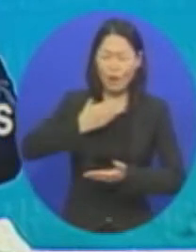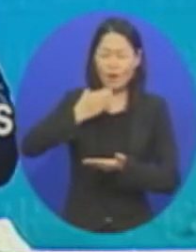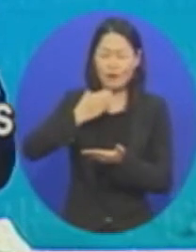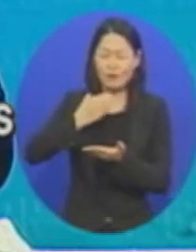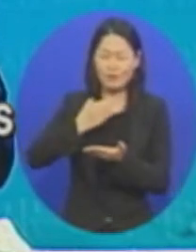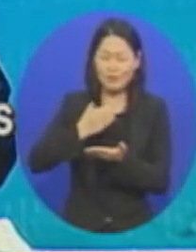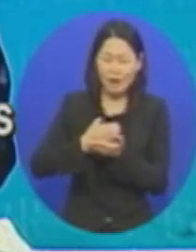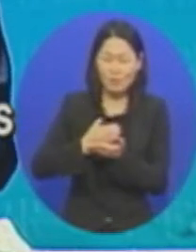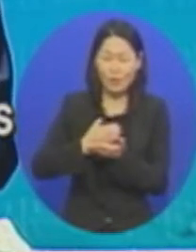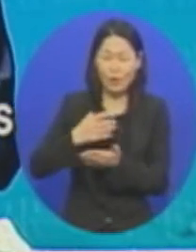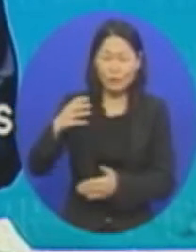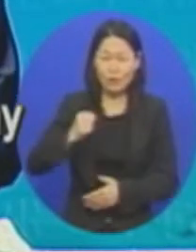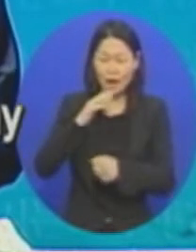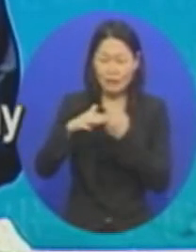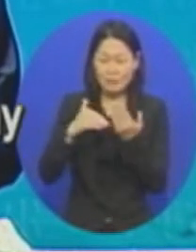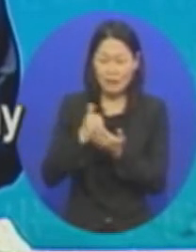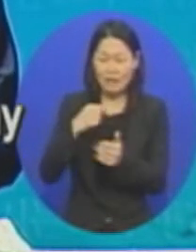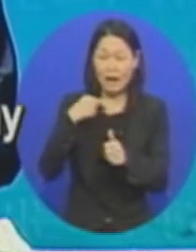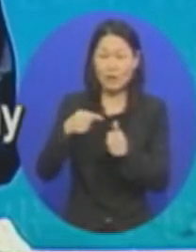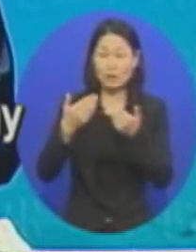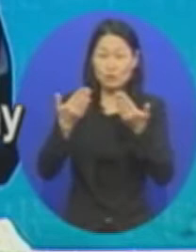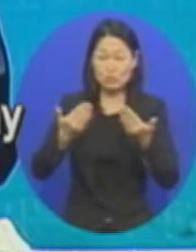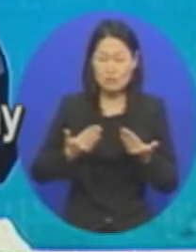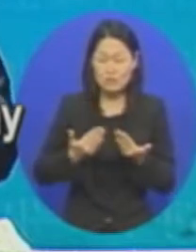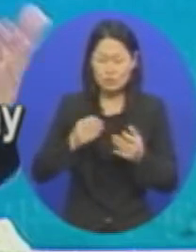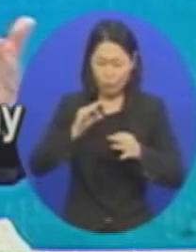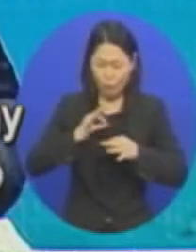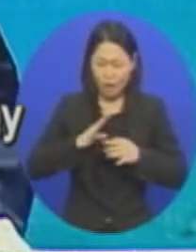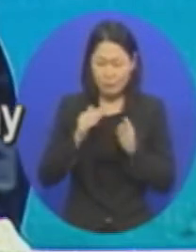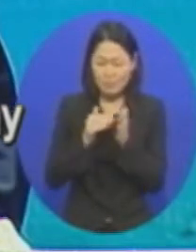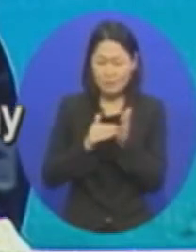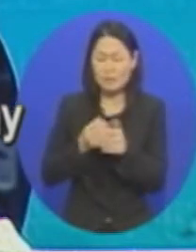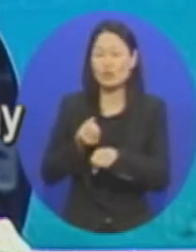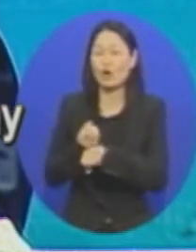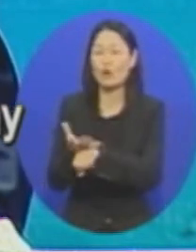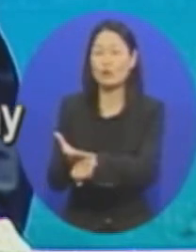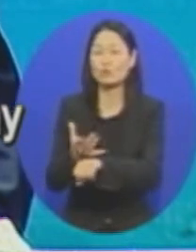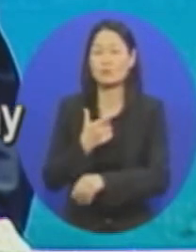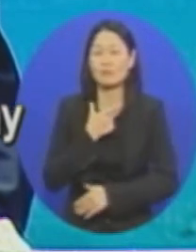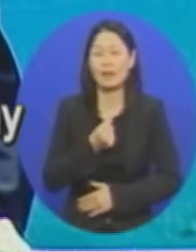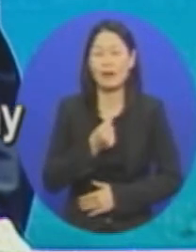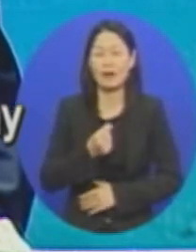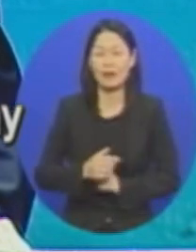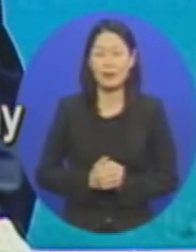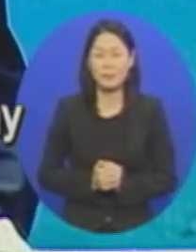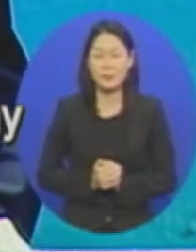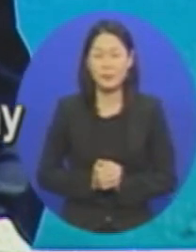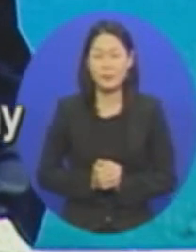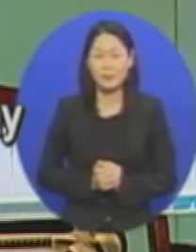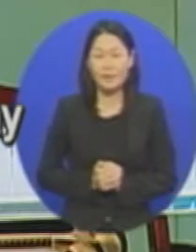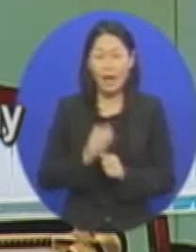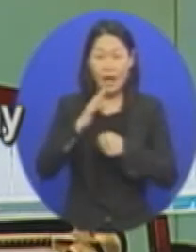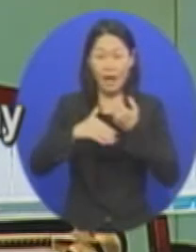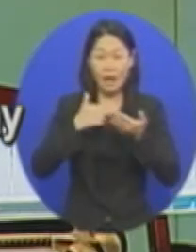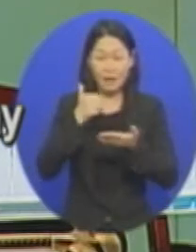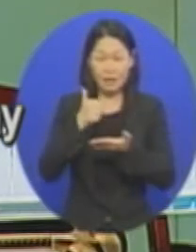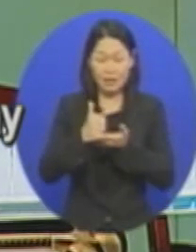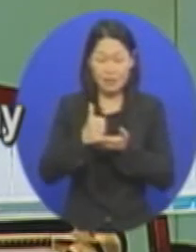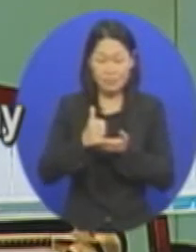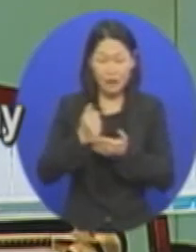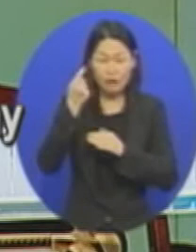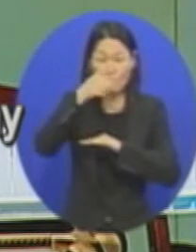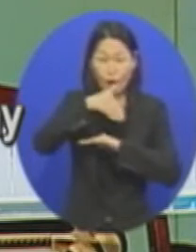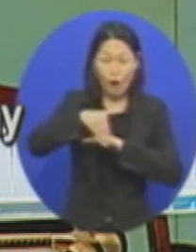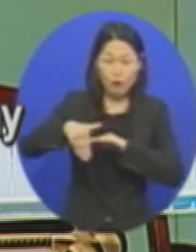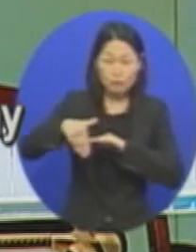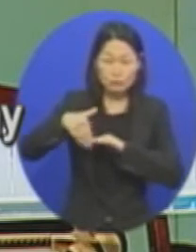하나님이 가르쳐 주신 이 놀라운 비밀을 전해주고 싶다는 거죠 2 하나님의 경륜 이라는